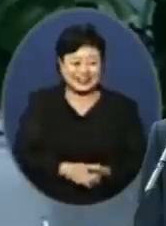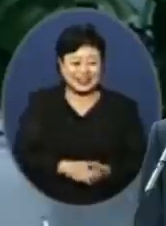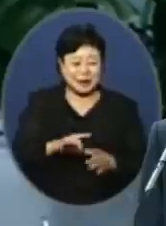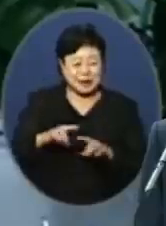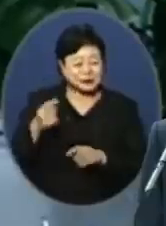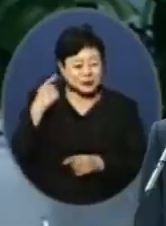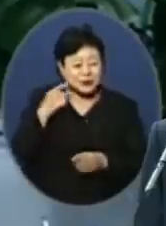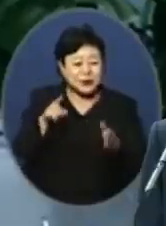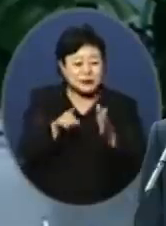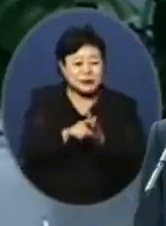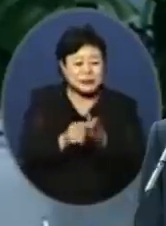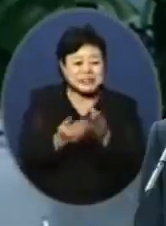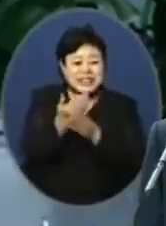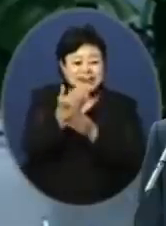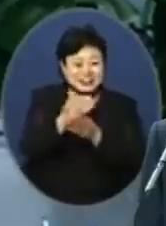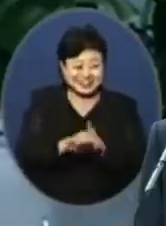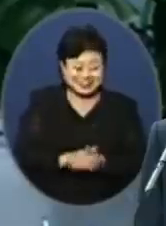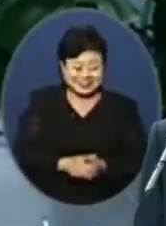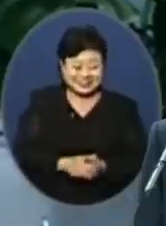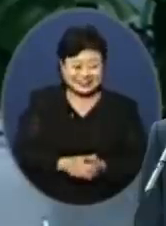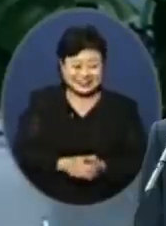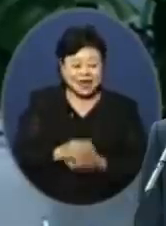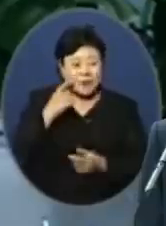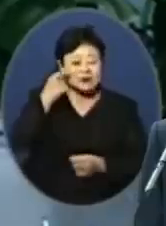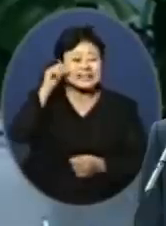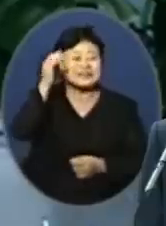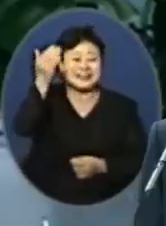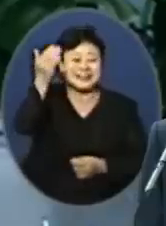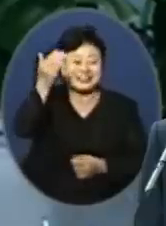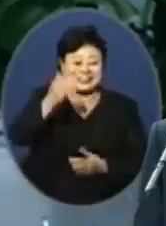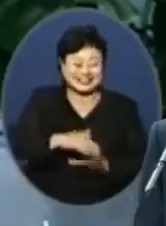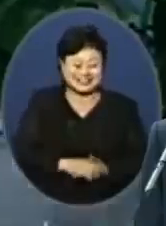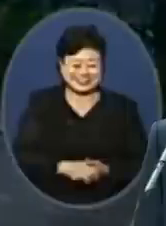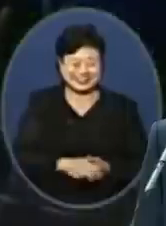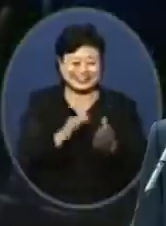방송을 듣고 믿음이 자라서 목사가 됐어요.